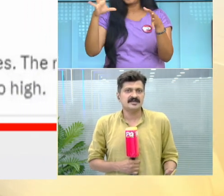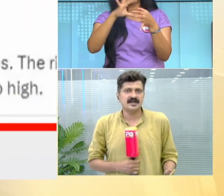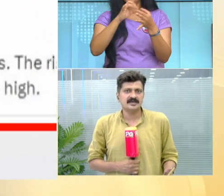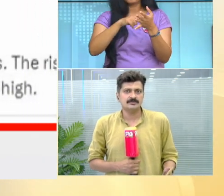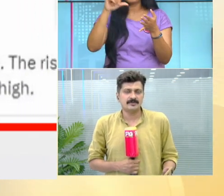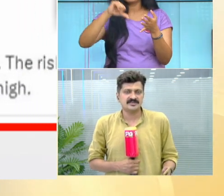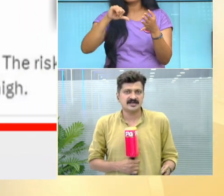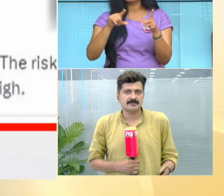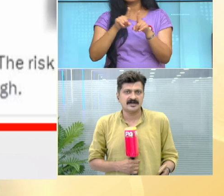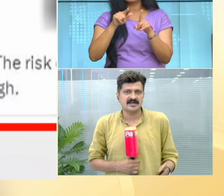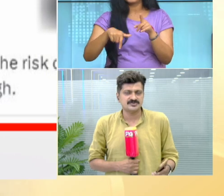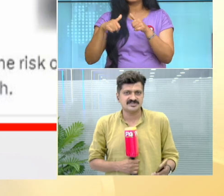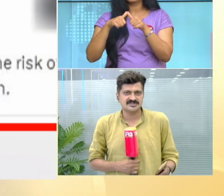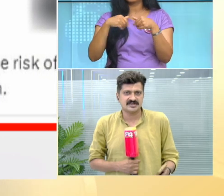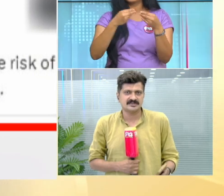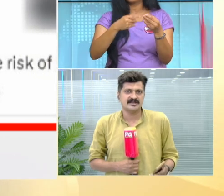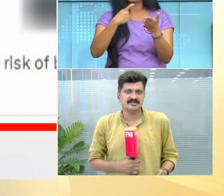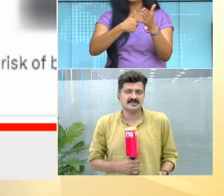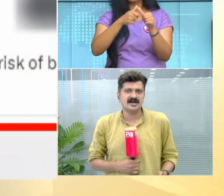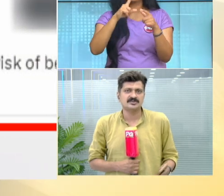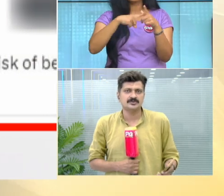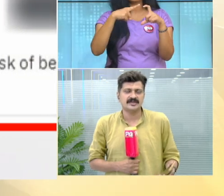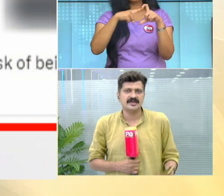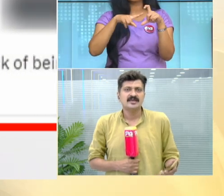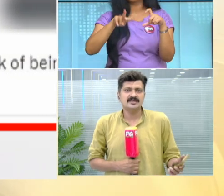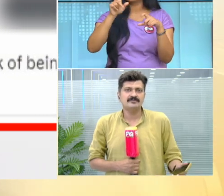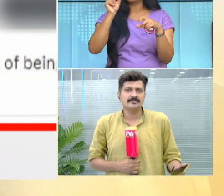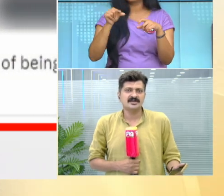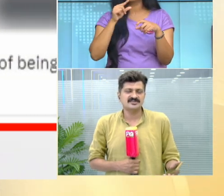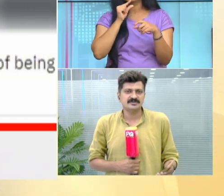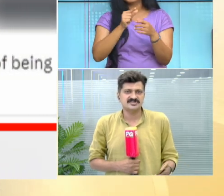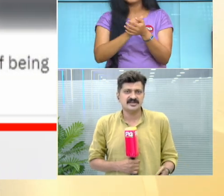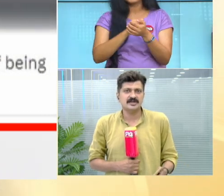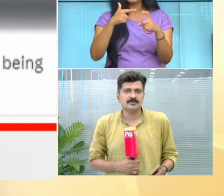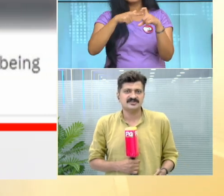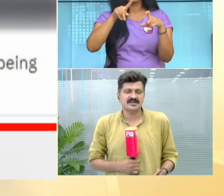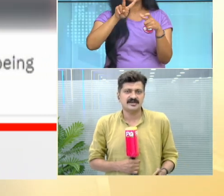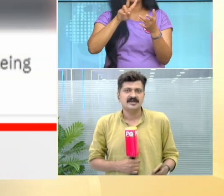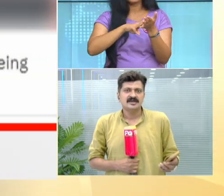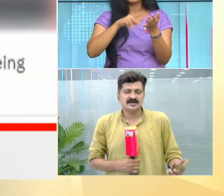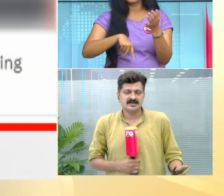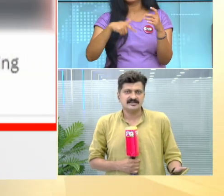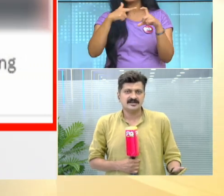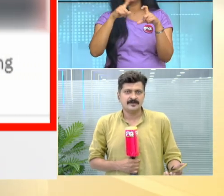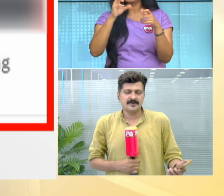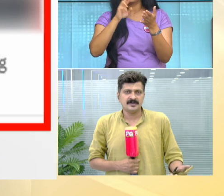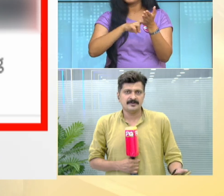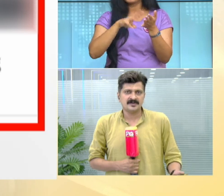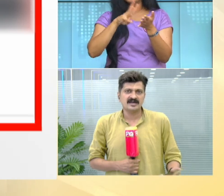ബന്ധിപ്പിക്കാൻ കഴിയില്ല എന്നുമുള്ള പ്രതികരണമാണ് രാജീവ് ചന്ദ്രശേഖർ നടത്തിയത്. അതുകൊണ്ട് തന്നെ EVMകൾ സംബന്ധിച്ച് ഇലോൺ മസ്കിന്